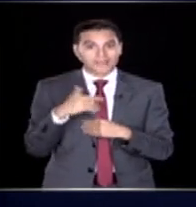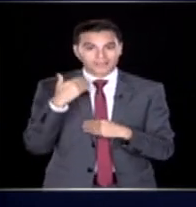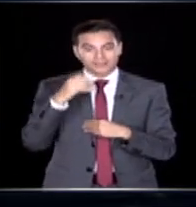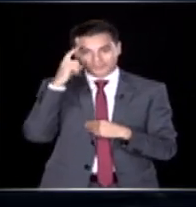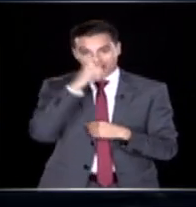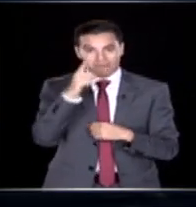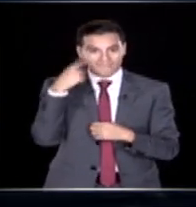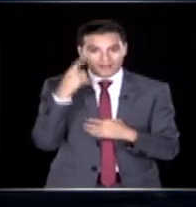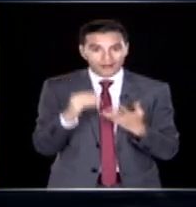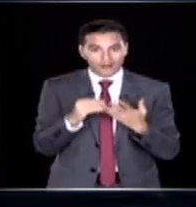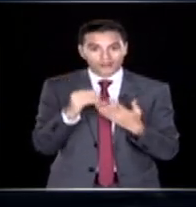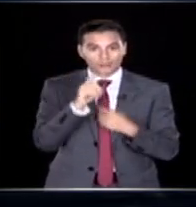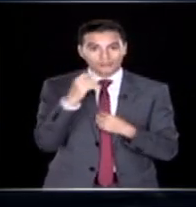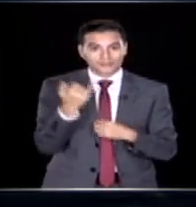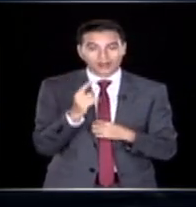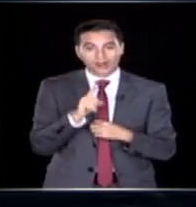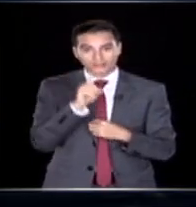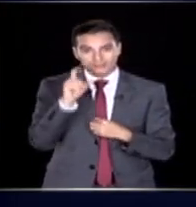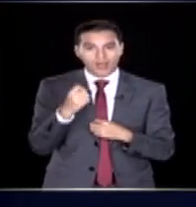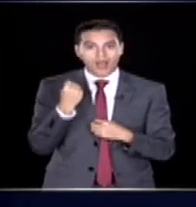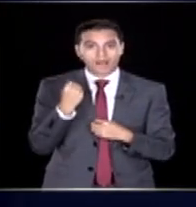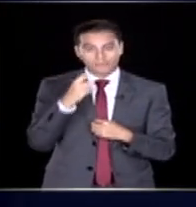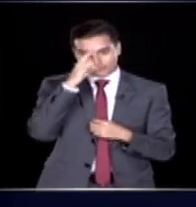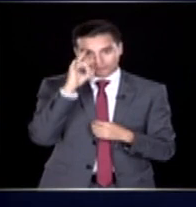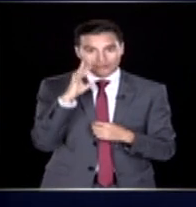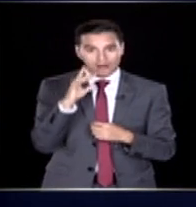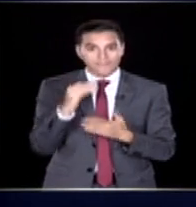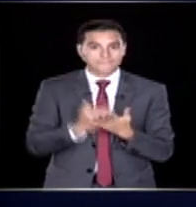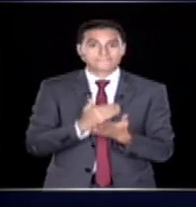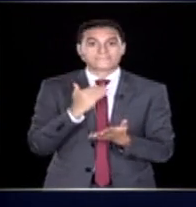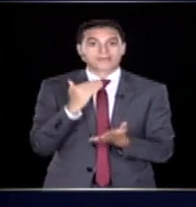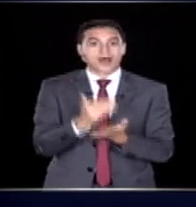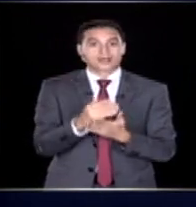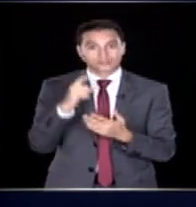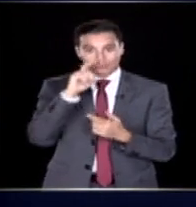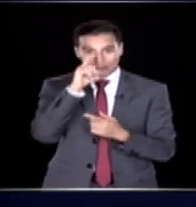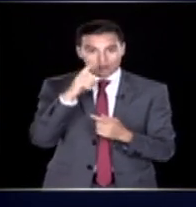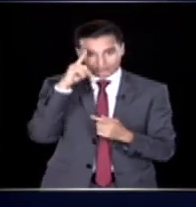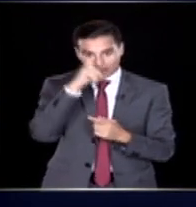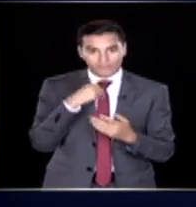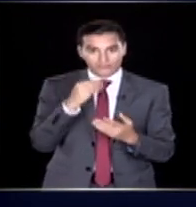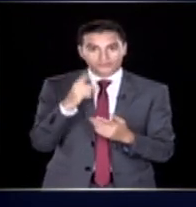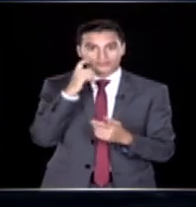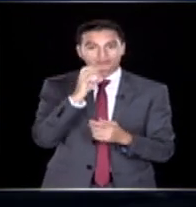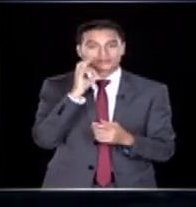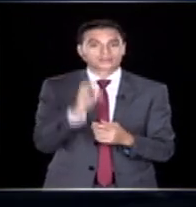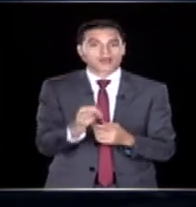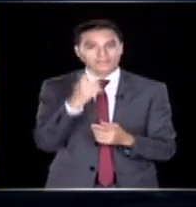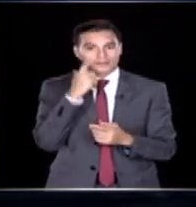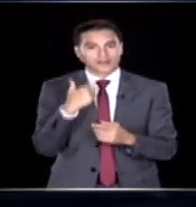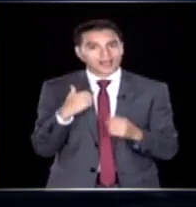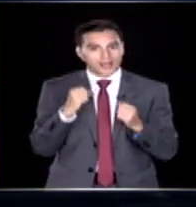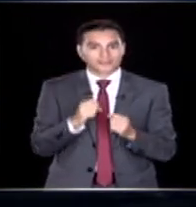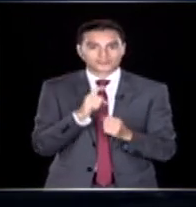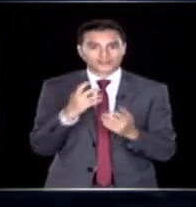ما انت فاكر ان كل ماتش هديك اسئله سهله؟ الماتش الاولاني بس ندخل في الاجواء الحلوه وبعد كده هديك اسئله صعبه. انا جاهز لاي